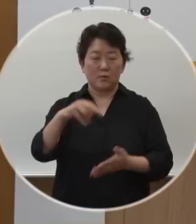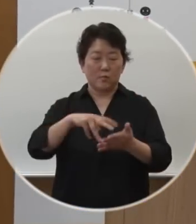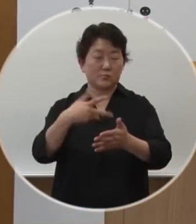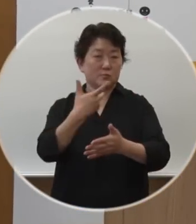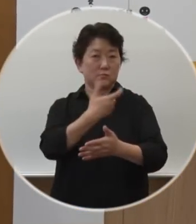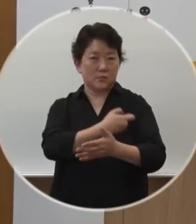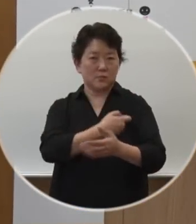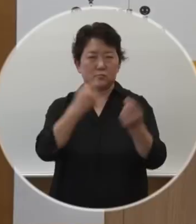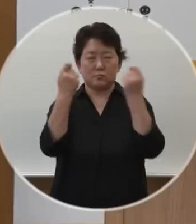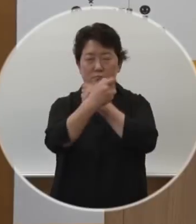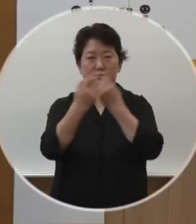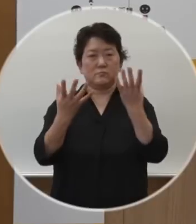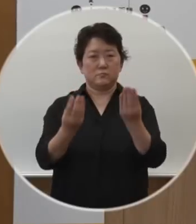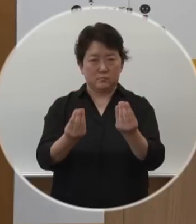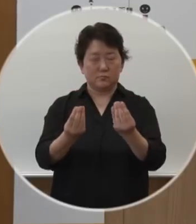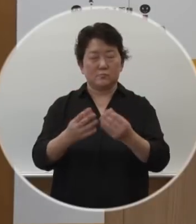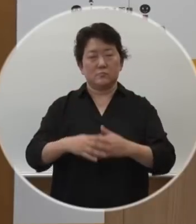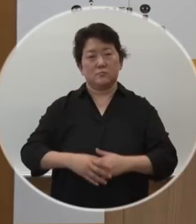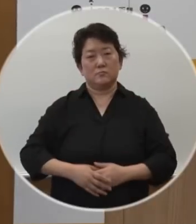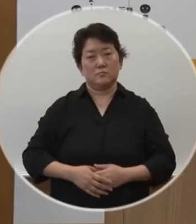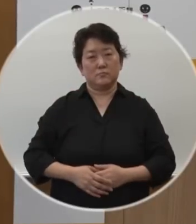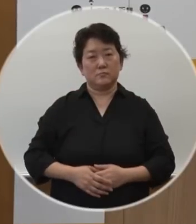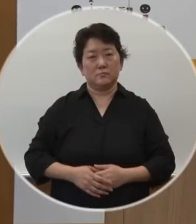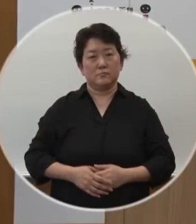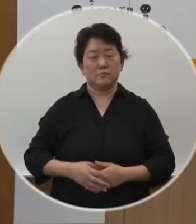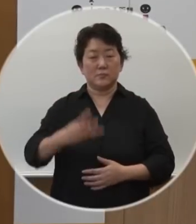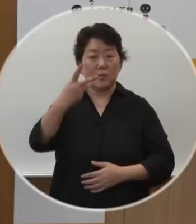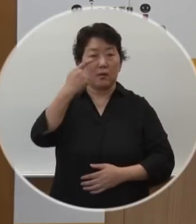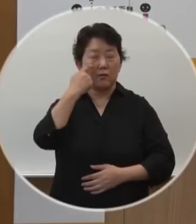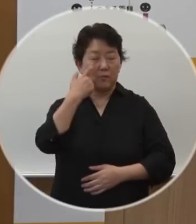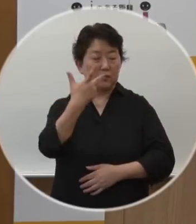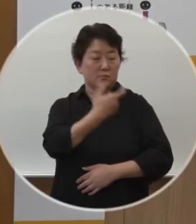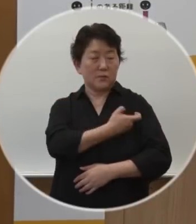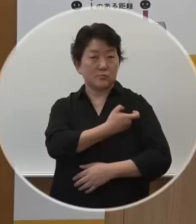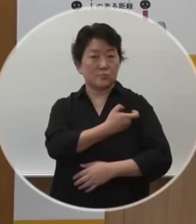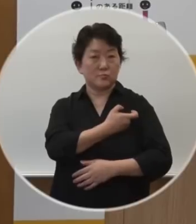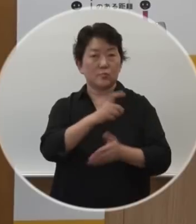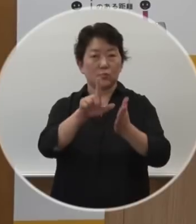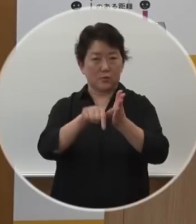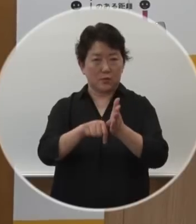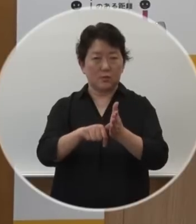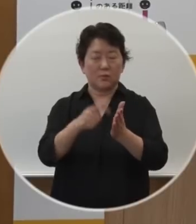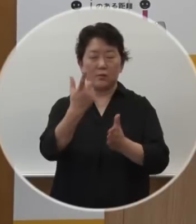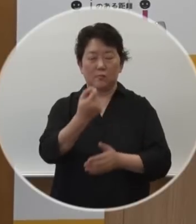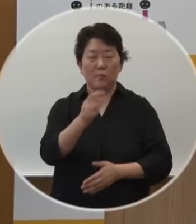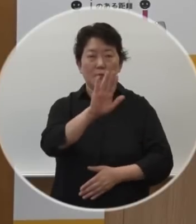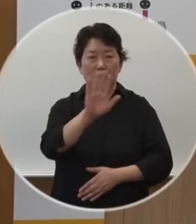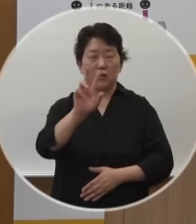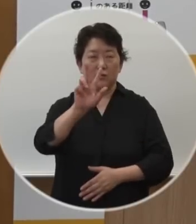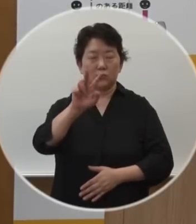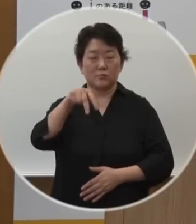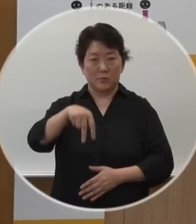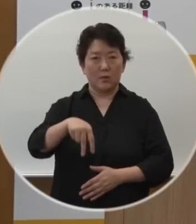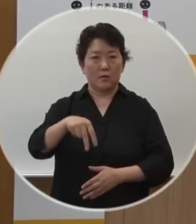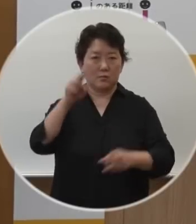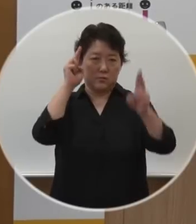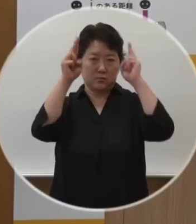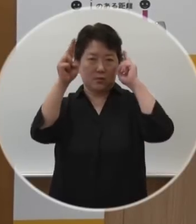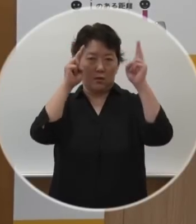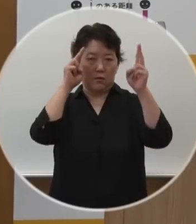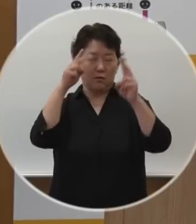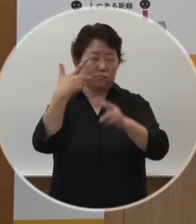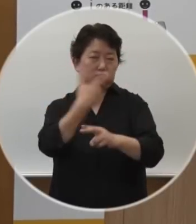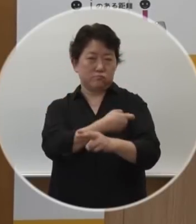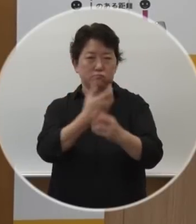チンご接種がございました。3回目のワクチン接種にモデルナ社製を使用してしま